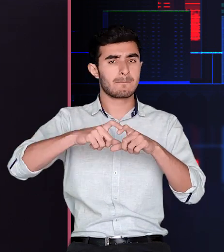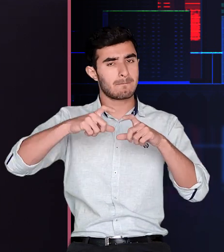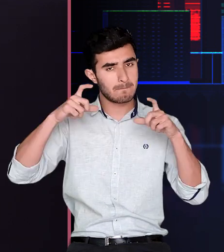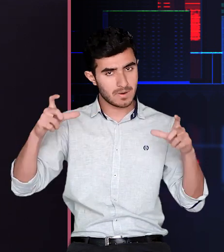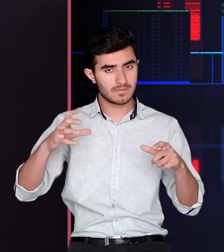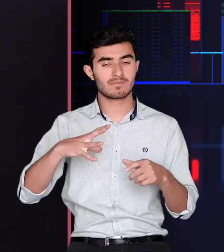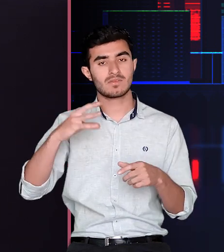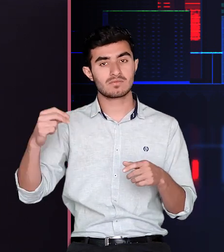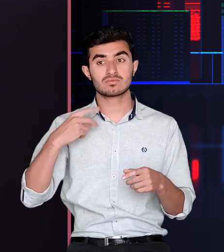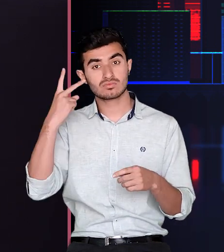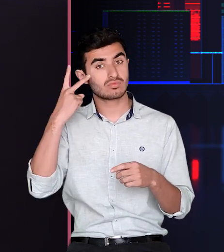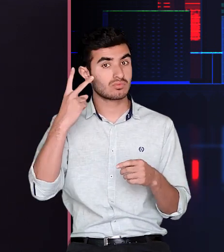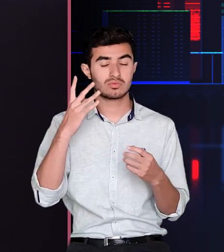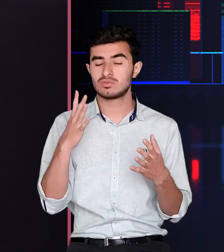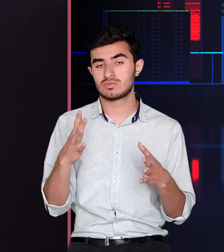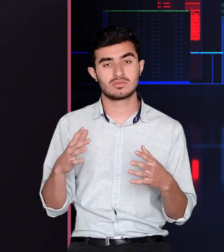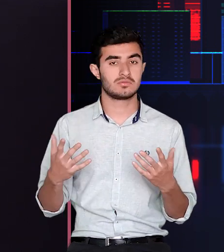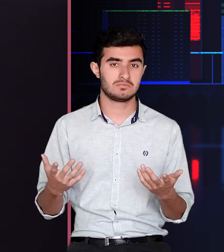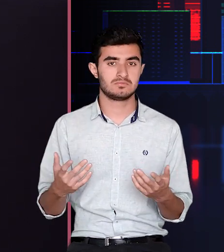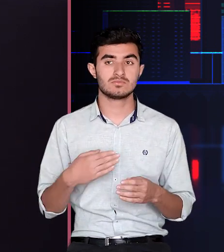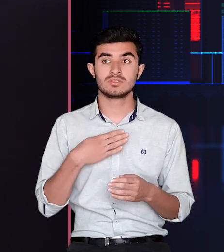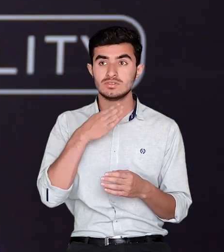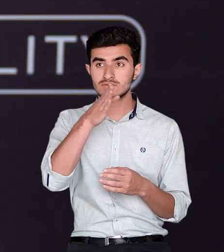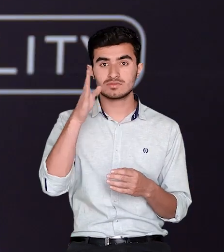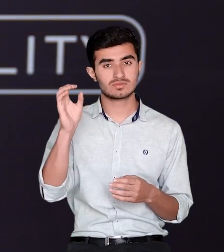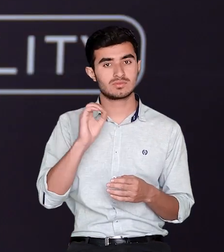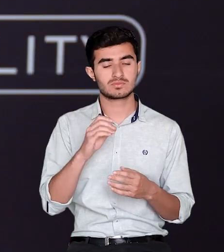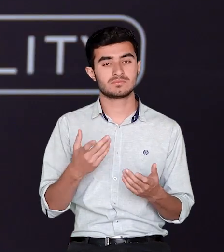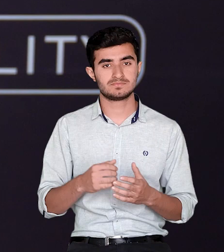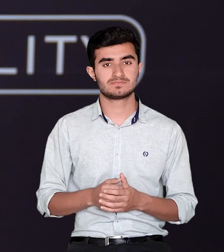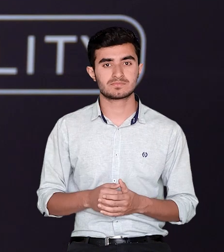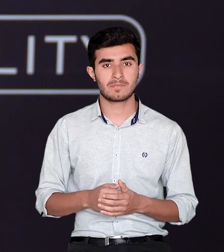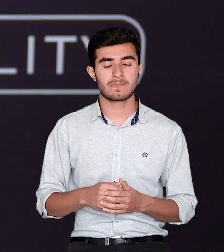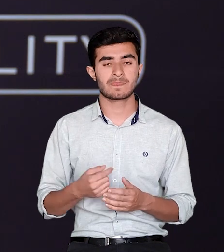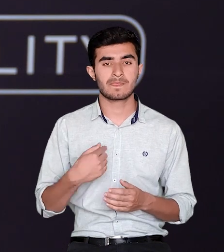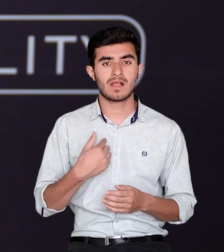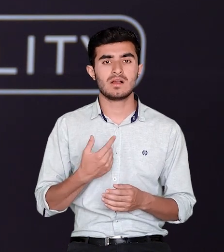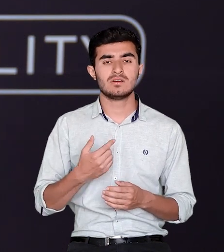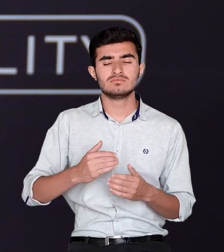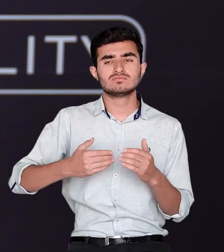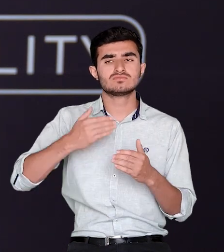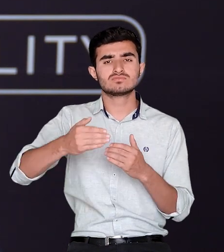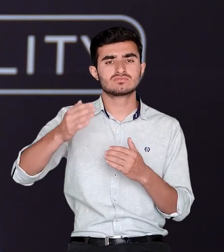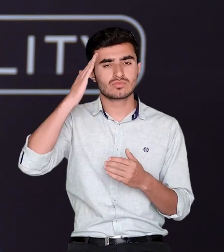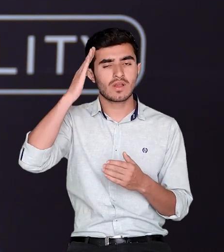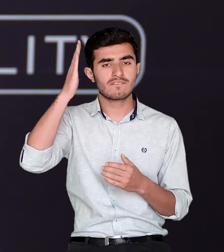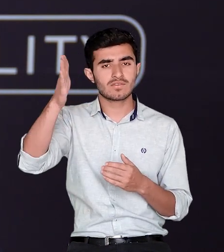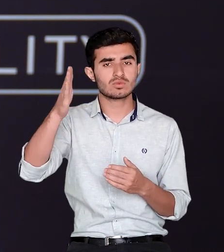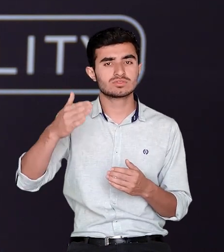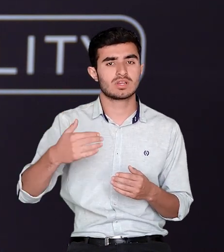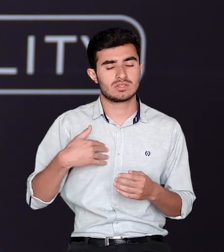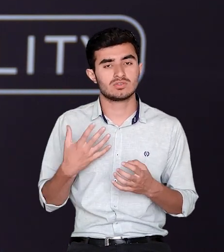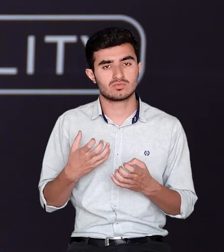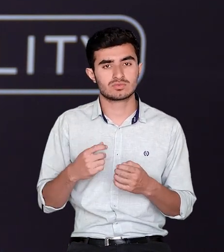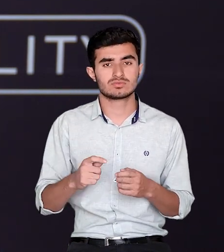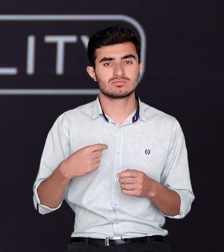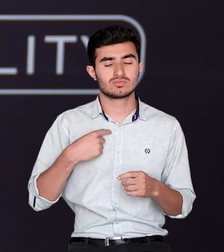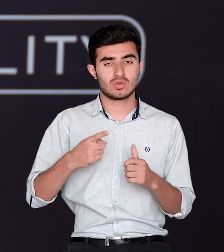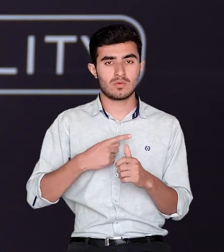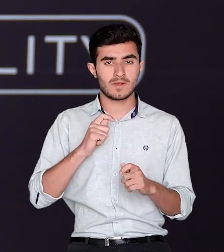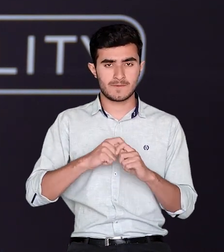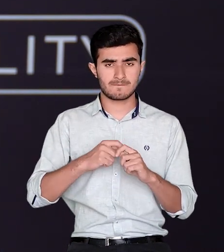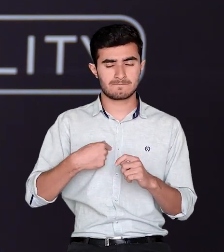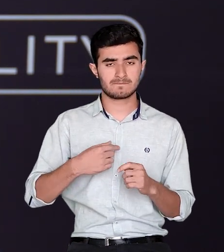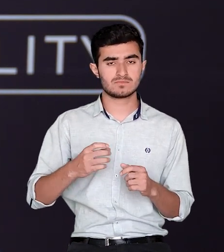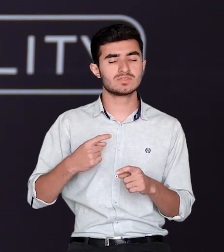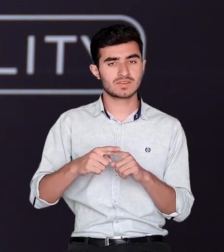रियली एक्सप्लोर्ड मोस्ट ऑफ इट। बेसिकली माई प्लान्स फॉर द फ्यूचर आके अभी तो मैं अपने आप को इम्प्रूव करना चाहता